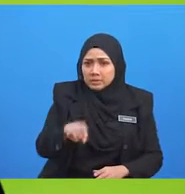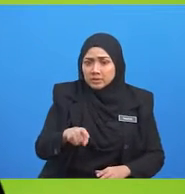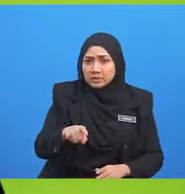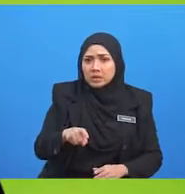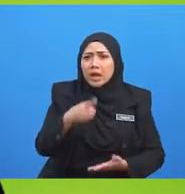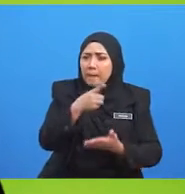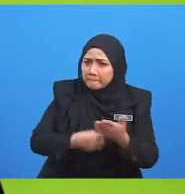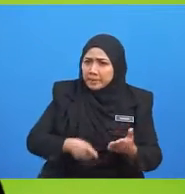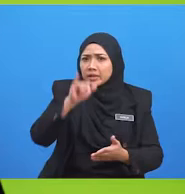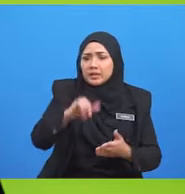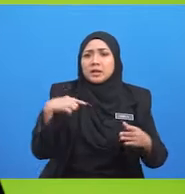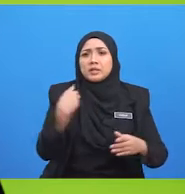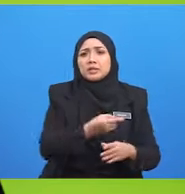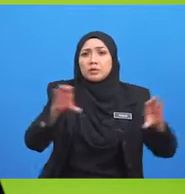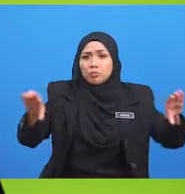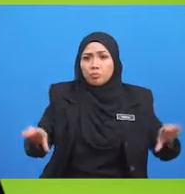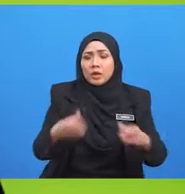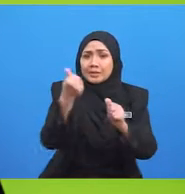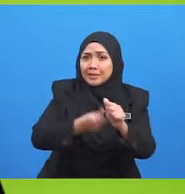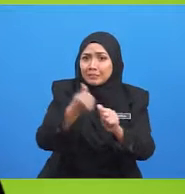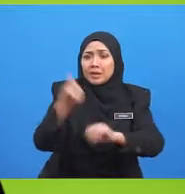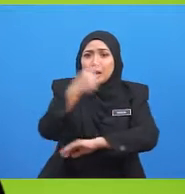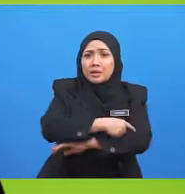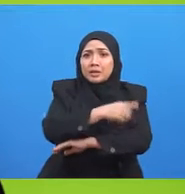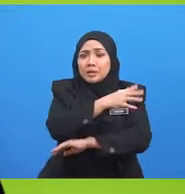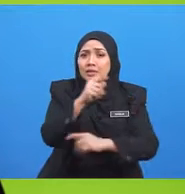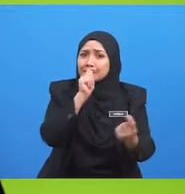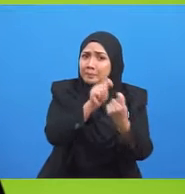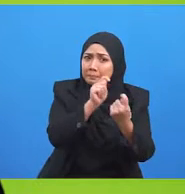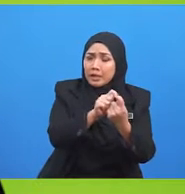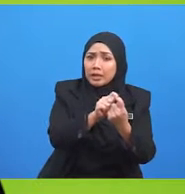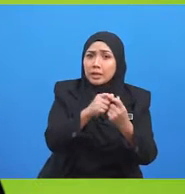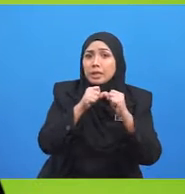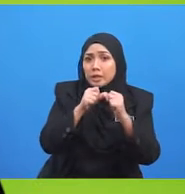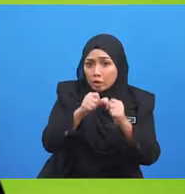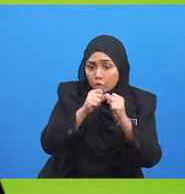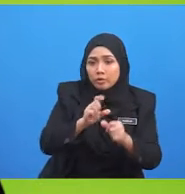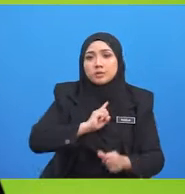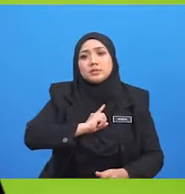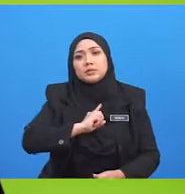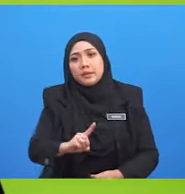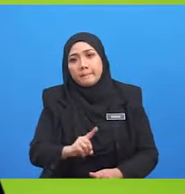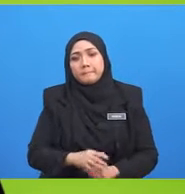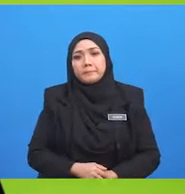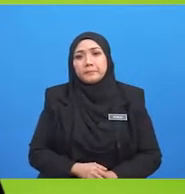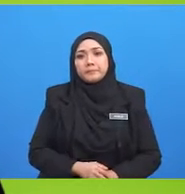Sebagaimana ibadat solat, solat adalah satu kewajipan bagi setiap Muslim. Jangan sampai kita tinggal solat